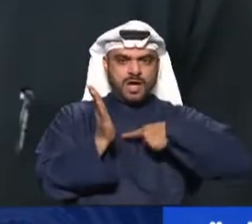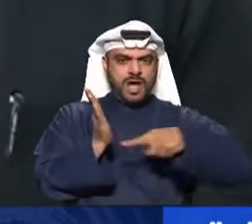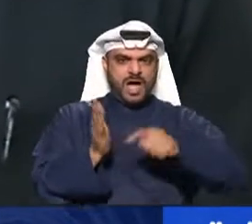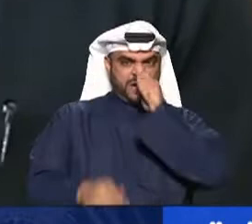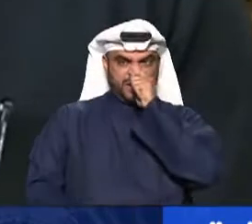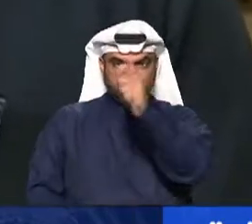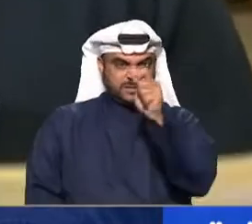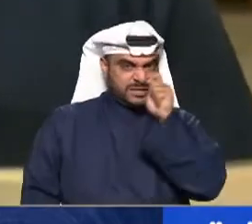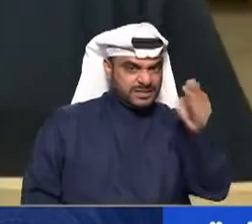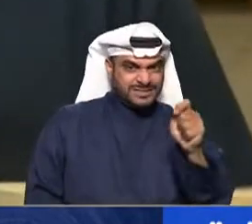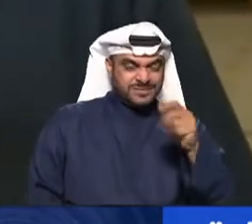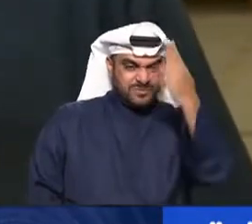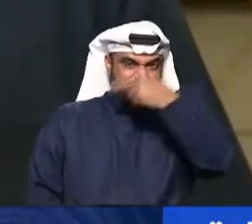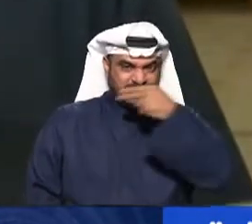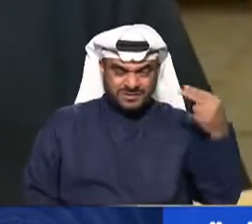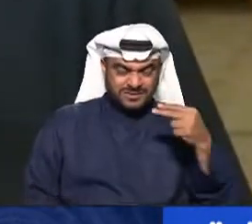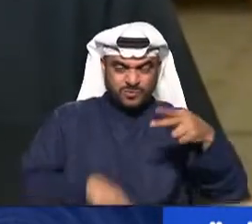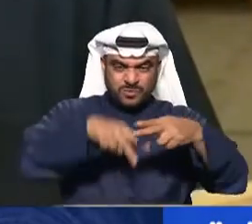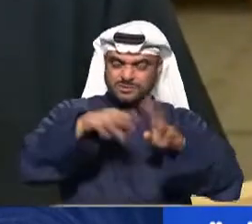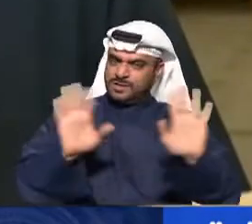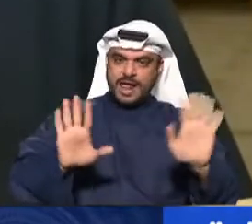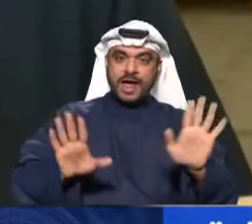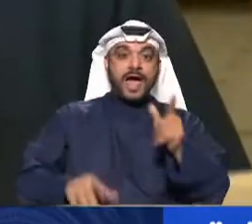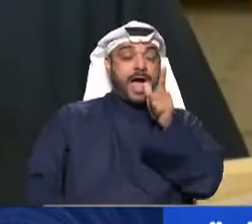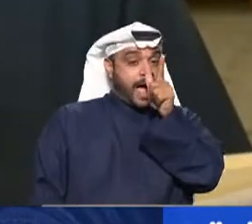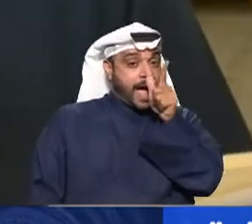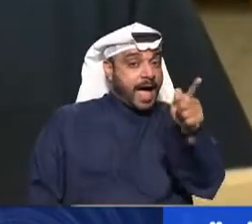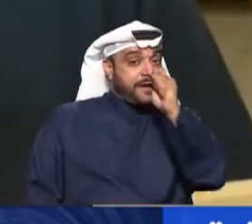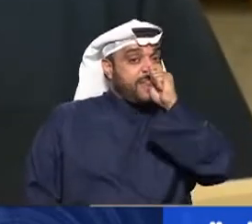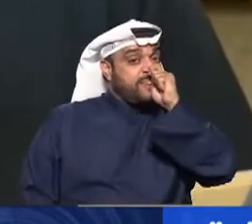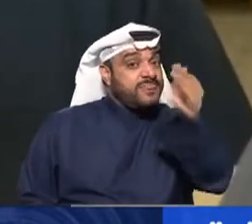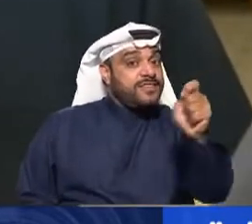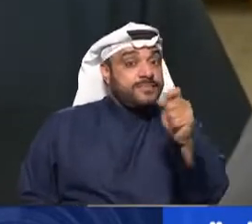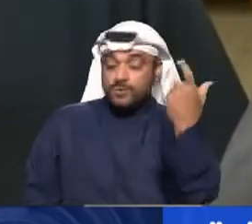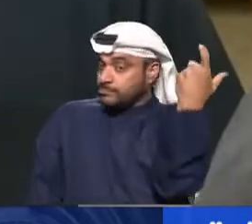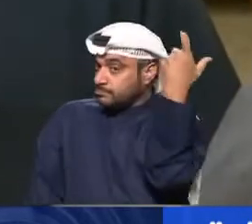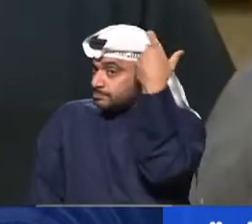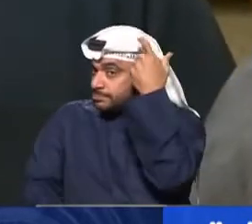ديانة سماوية، نحن ضد الصهيونية وما ترتكبه من أفعال شنيعة.